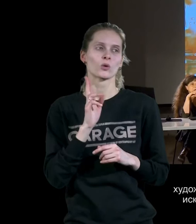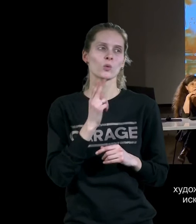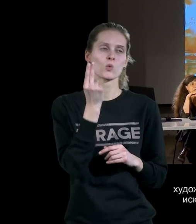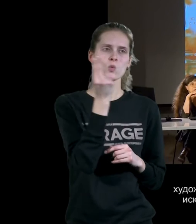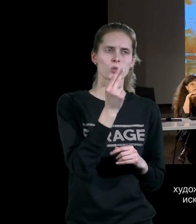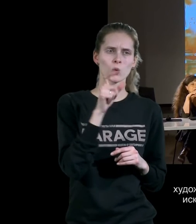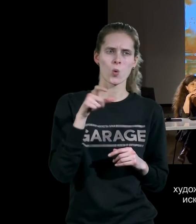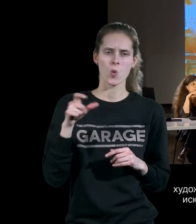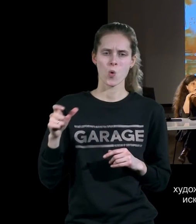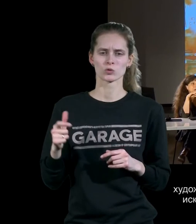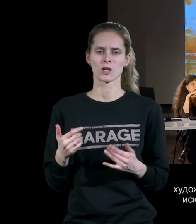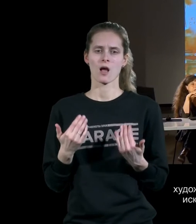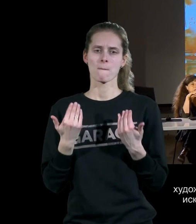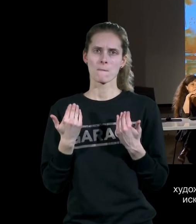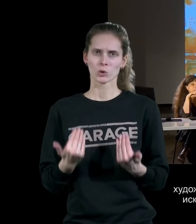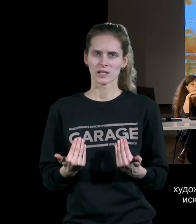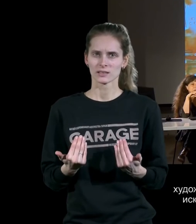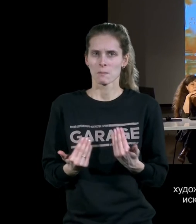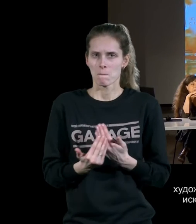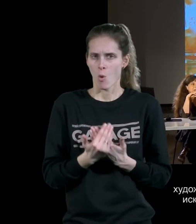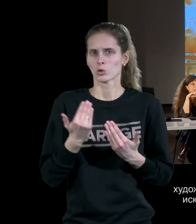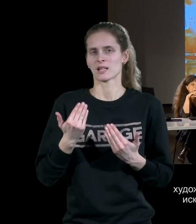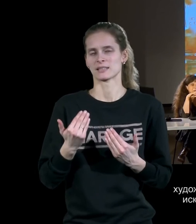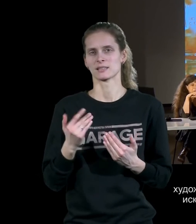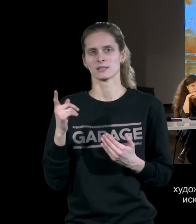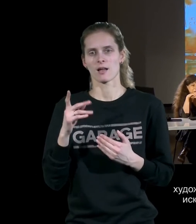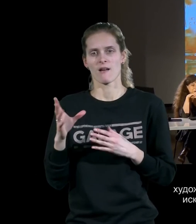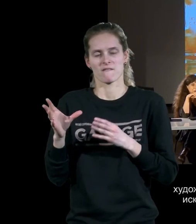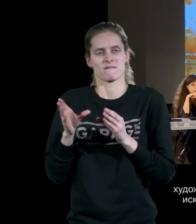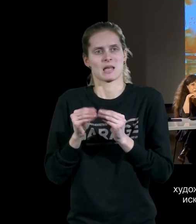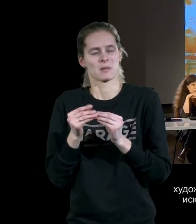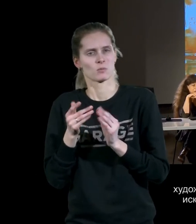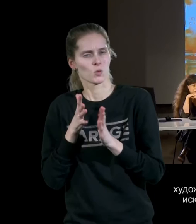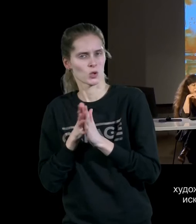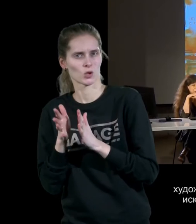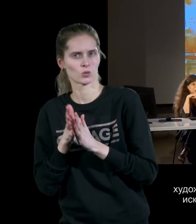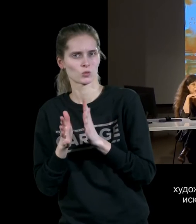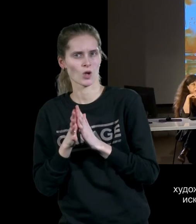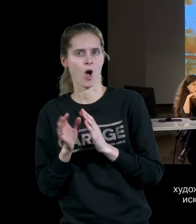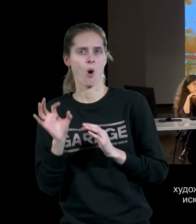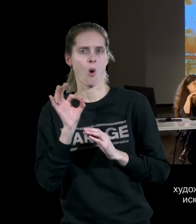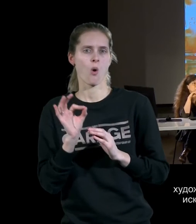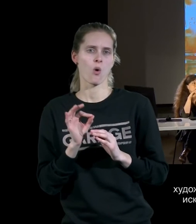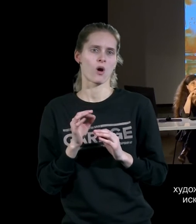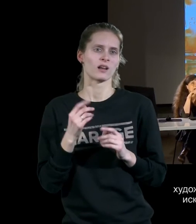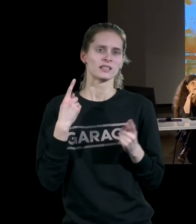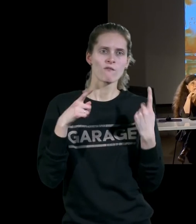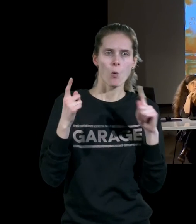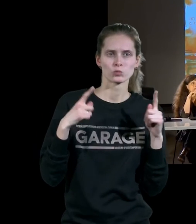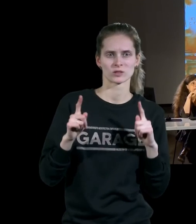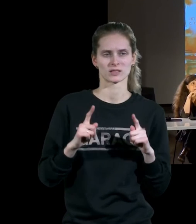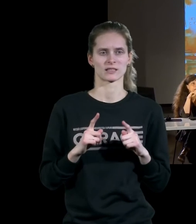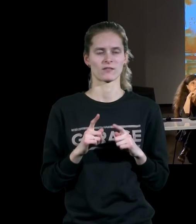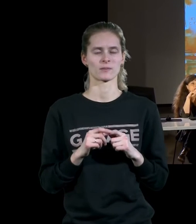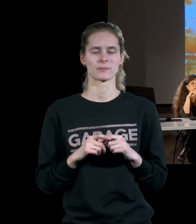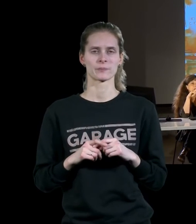должен быть ближе не к академическому искусству, а к творчеству детей или к примитивному искусству.